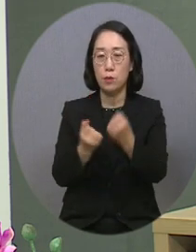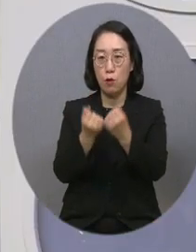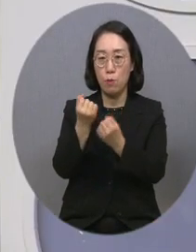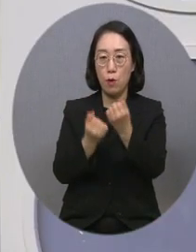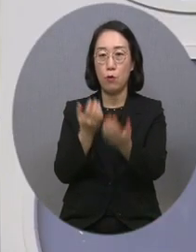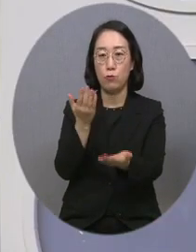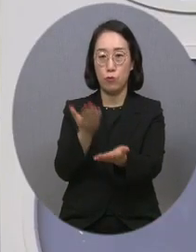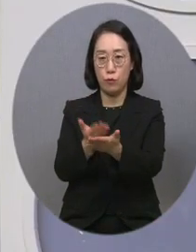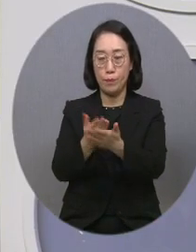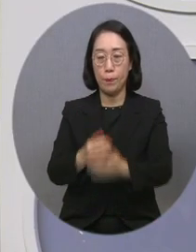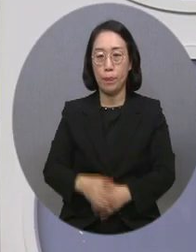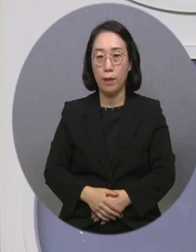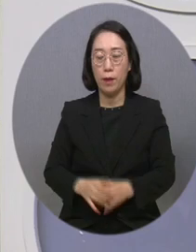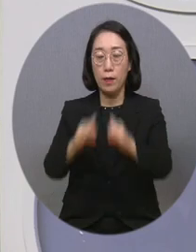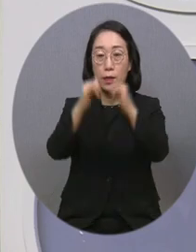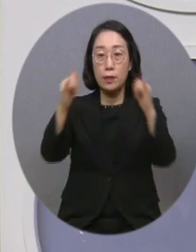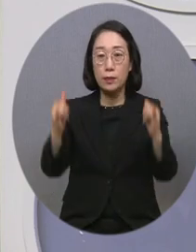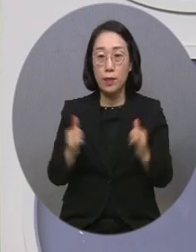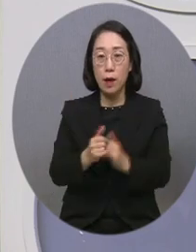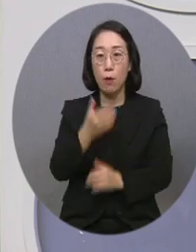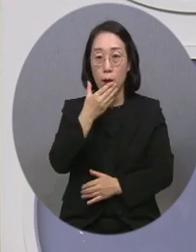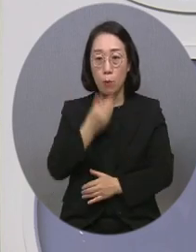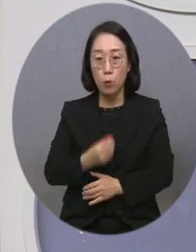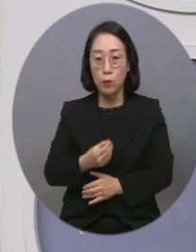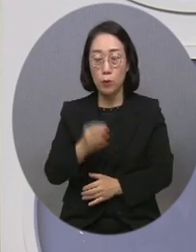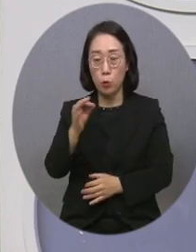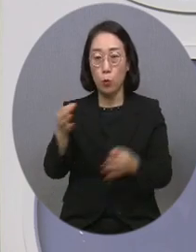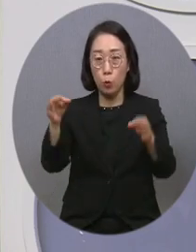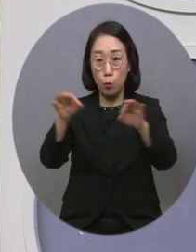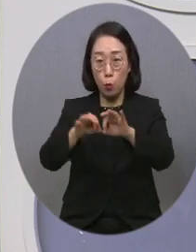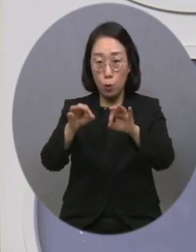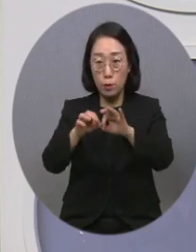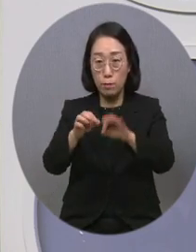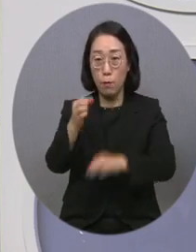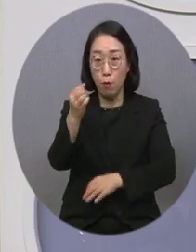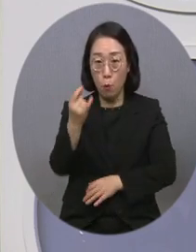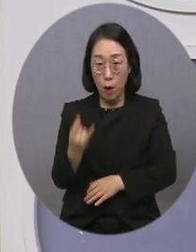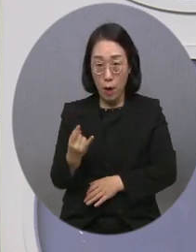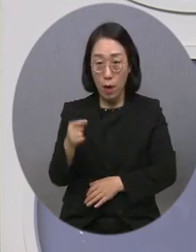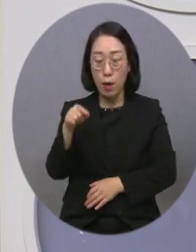예, 사회복지 공동 모금회가